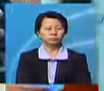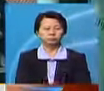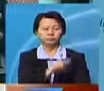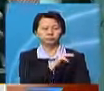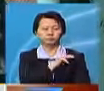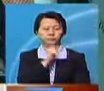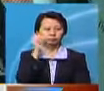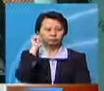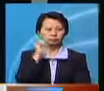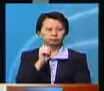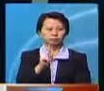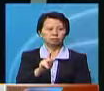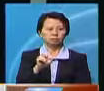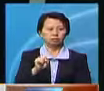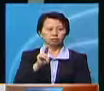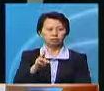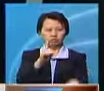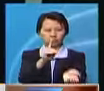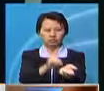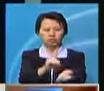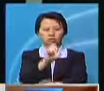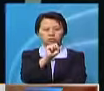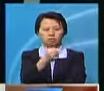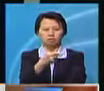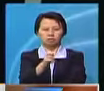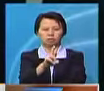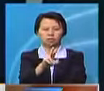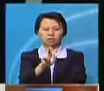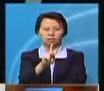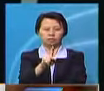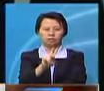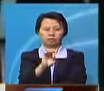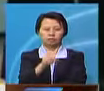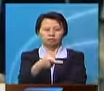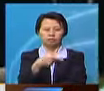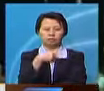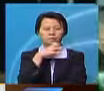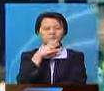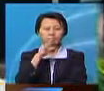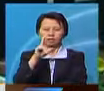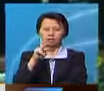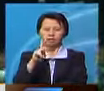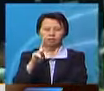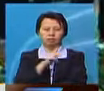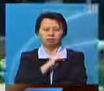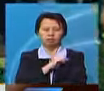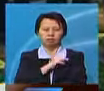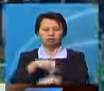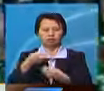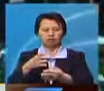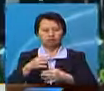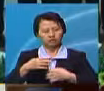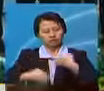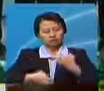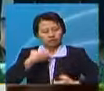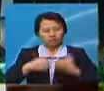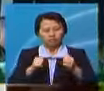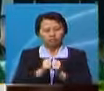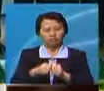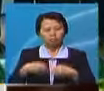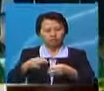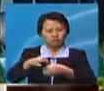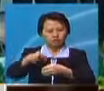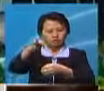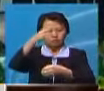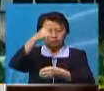Ketua Setiausaha KKMM Datuk Seri Dr. Sharifah Zarah Said Ahmad berkata, kementerian bukan sahaja memberi emosi tetapi roh